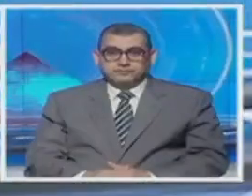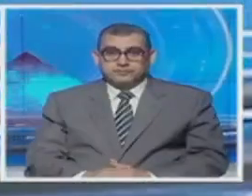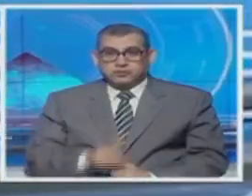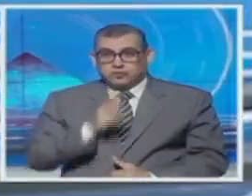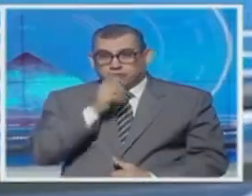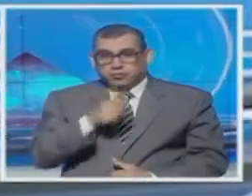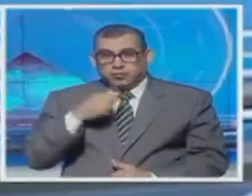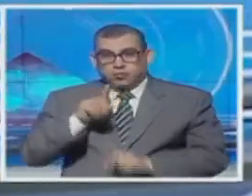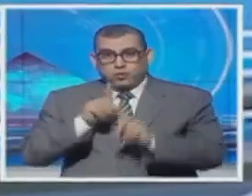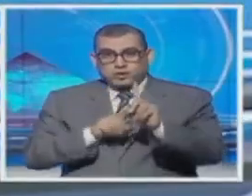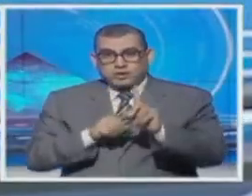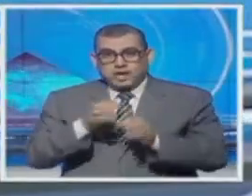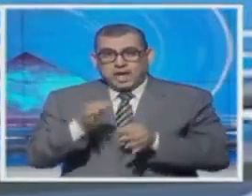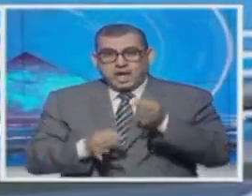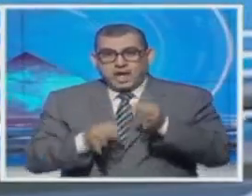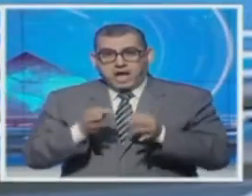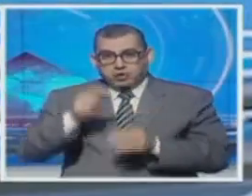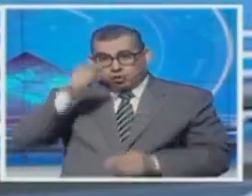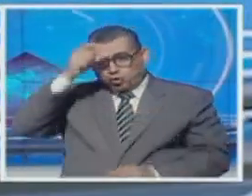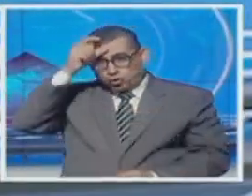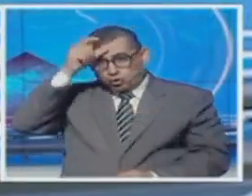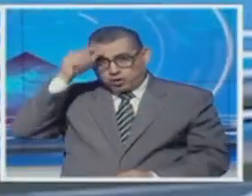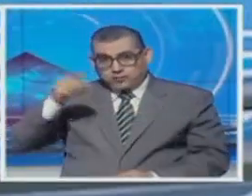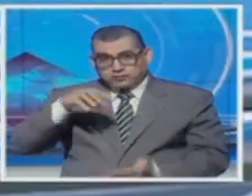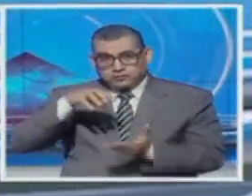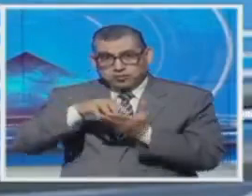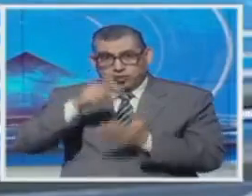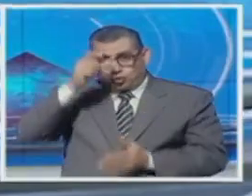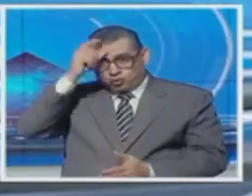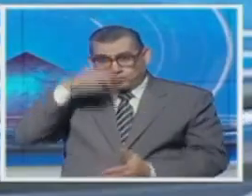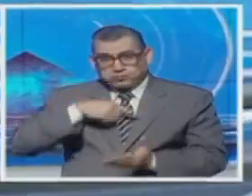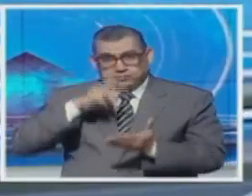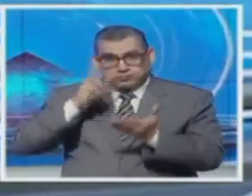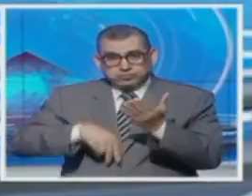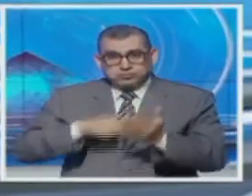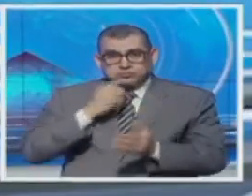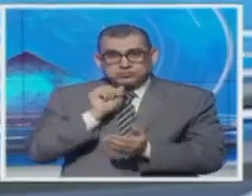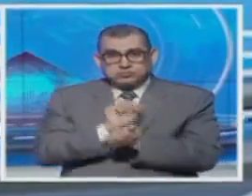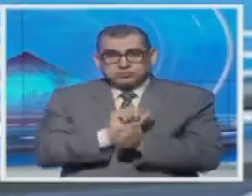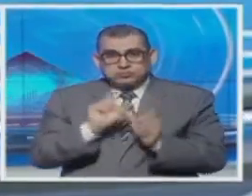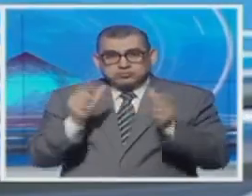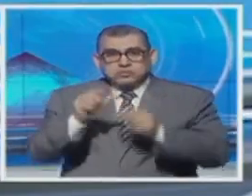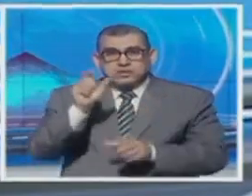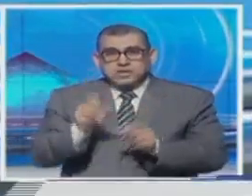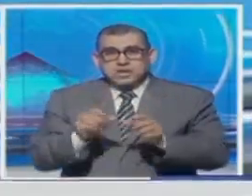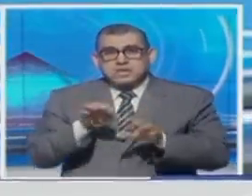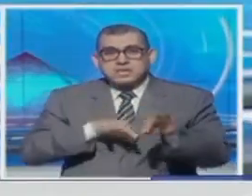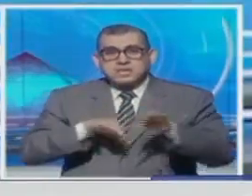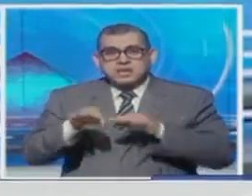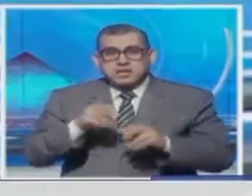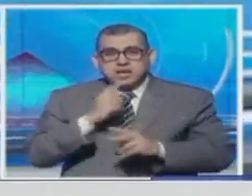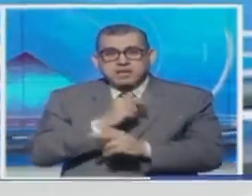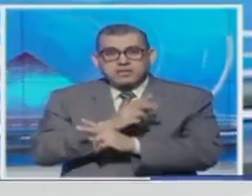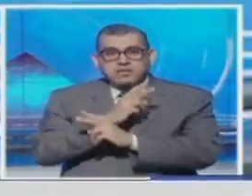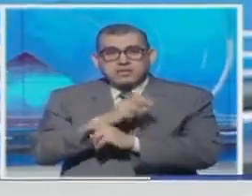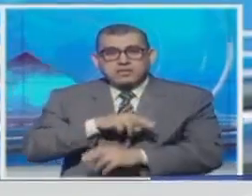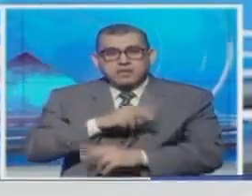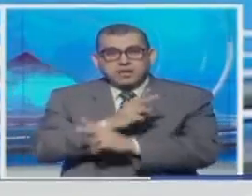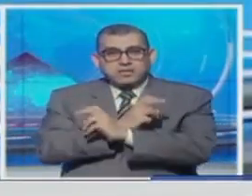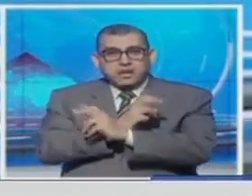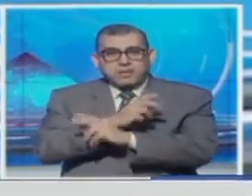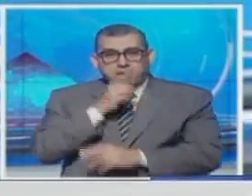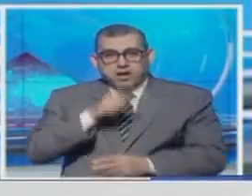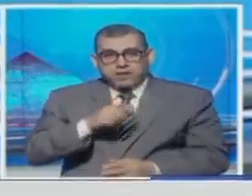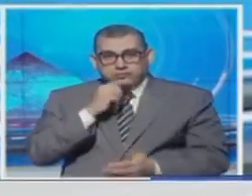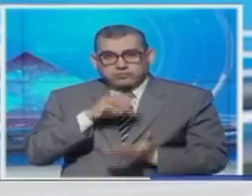قال وزير العدل التركي يالماس تونغ إن بلاده أصدرت أوامر اعتقال بحق السياسي الدنماركي راسموس